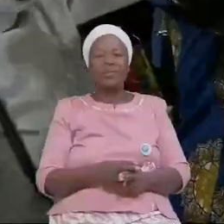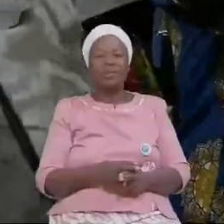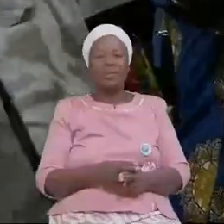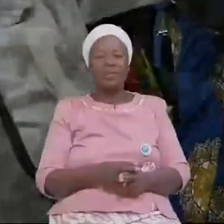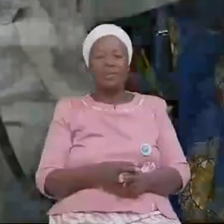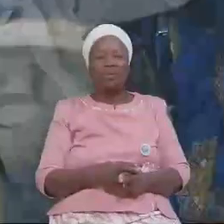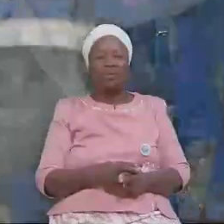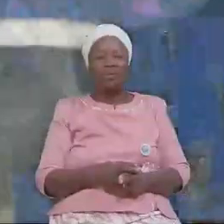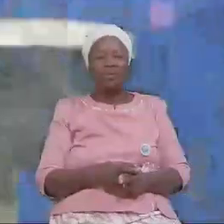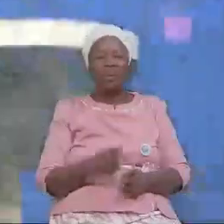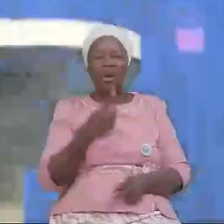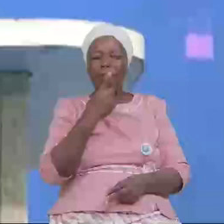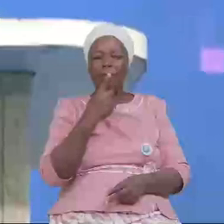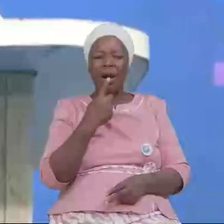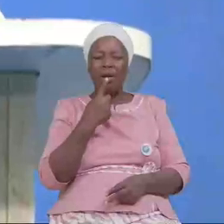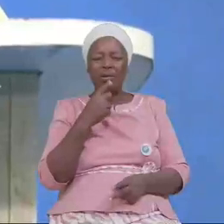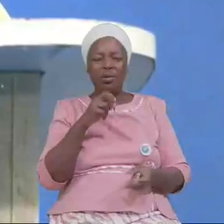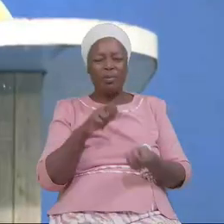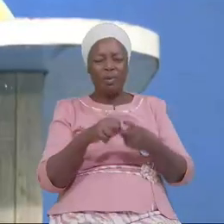Les problèmes d'haleine,